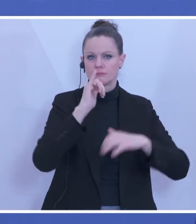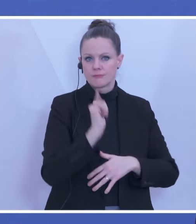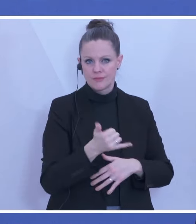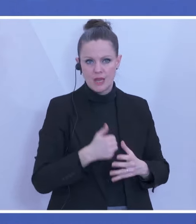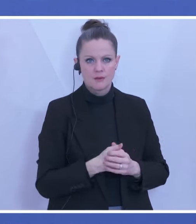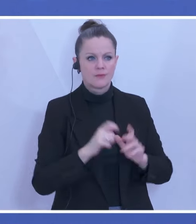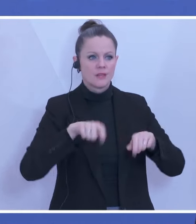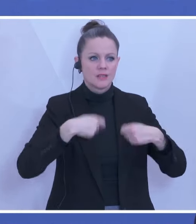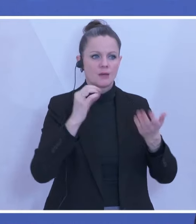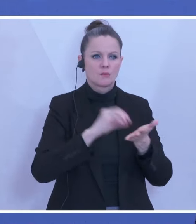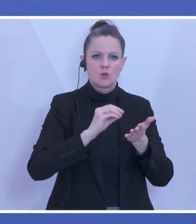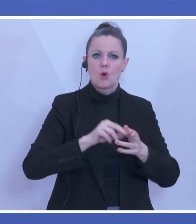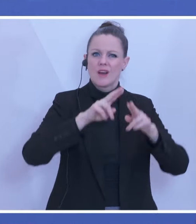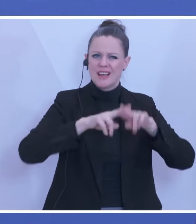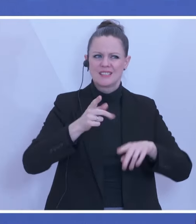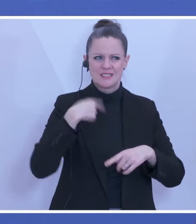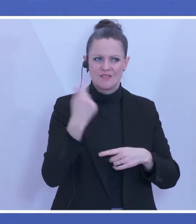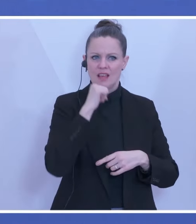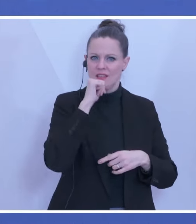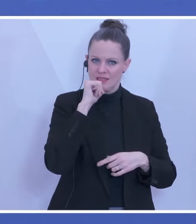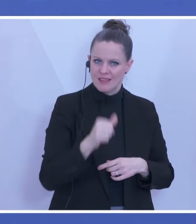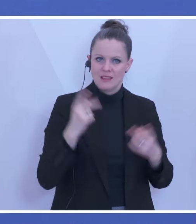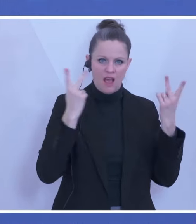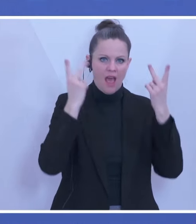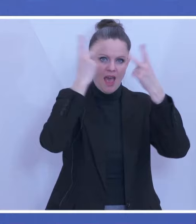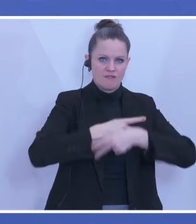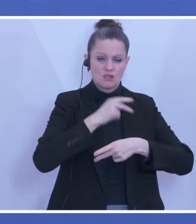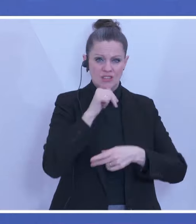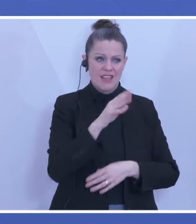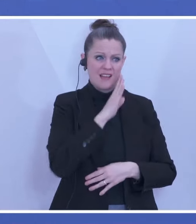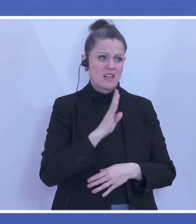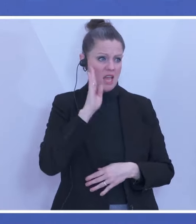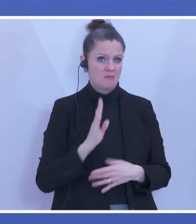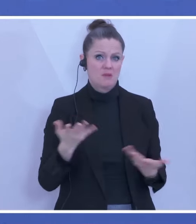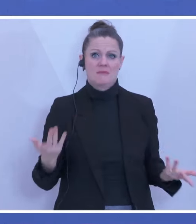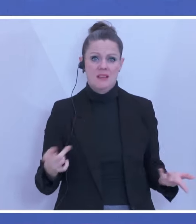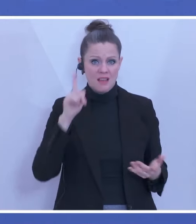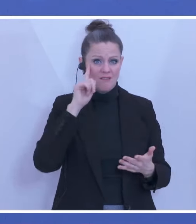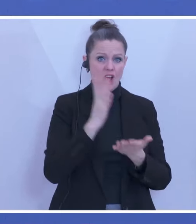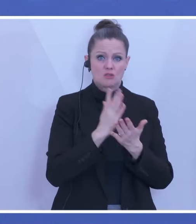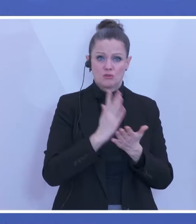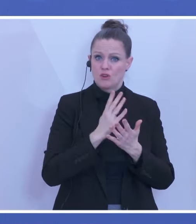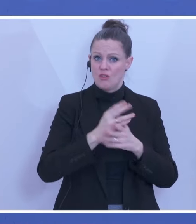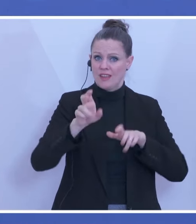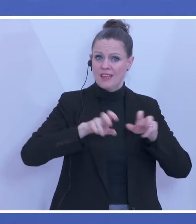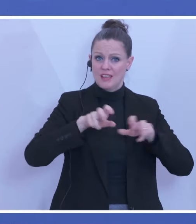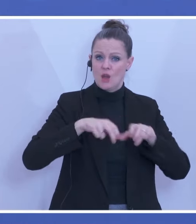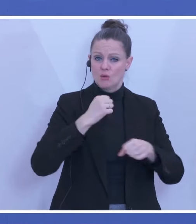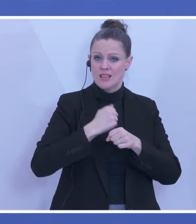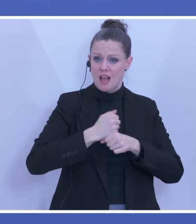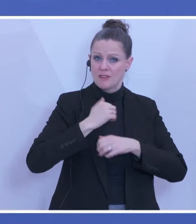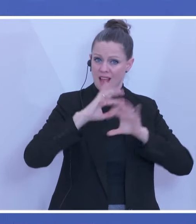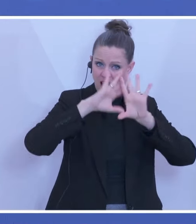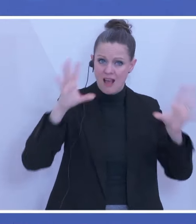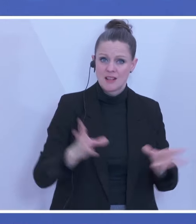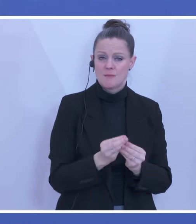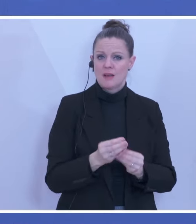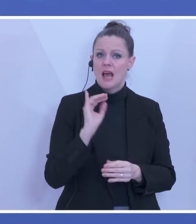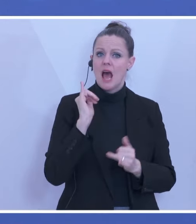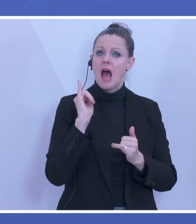immer noch einen Rest, wo wir nicht übereinstimmen. Das ist ja kein Geheimnis in der laufenden Regierungsarbeit. Aber ich möchte schon darauf hinweisen,